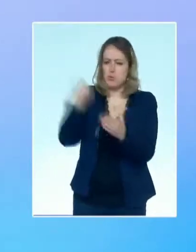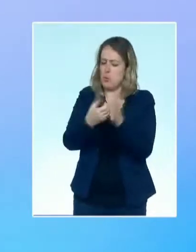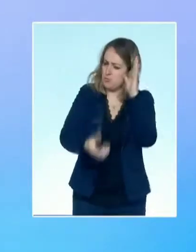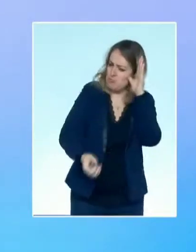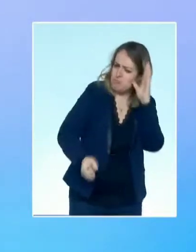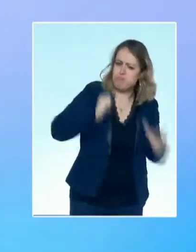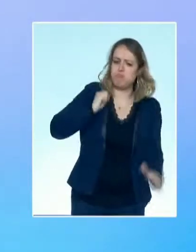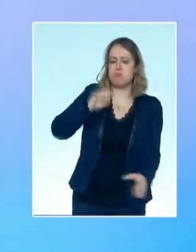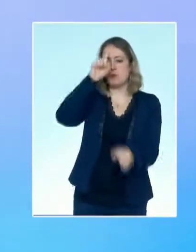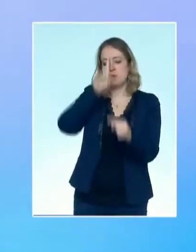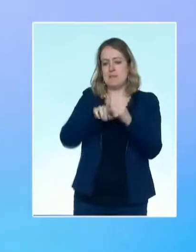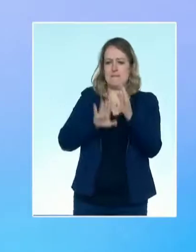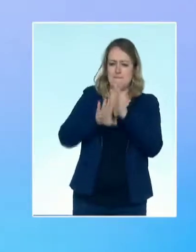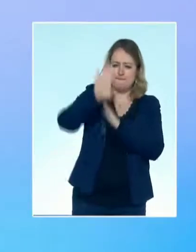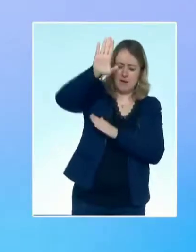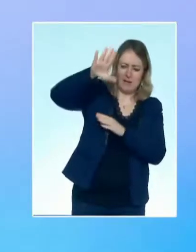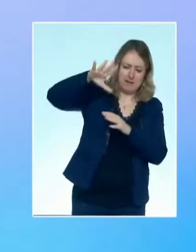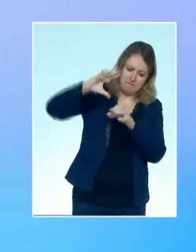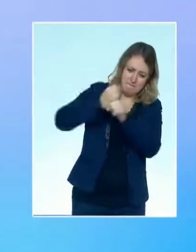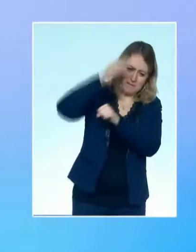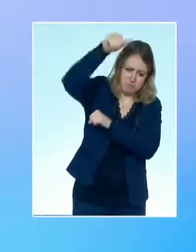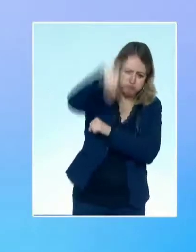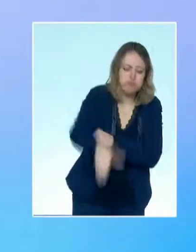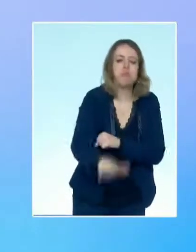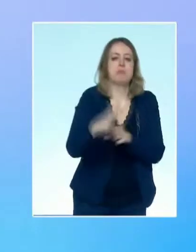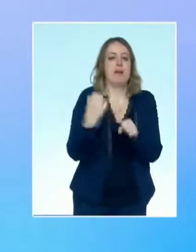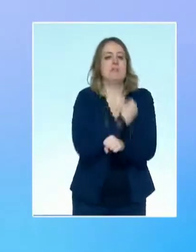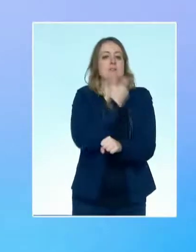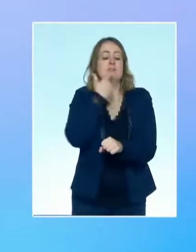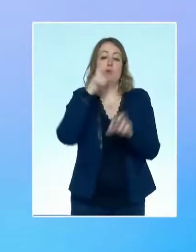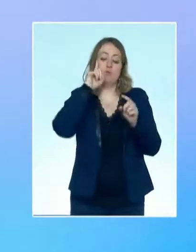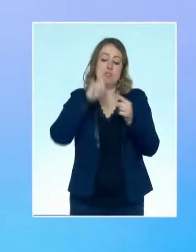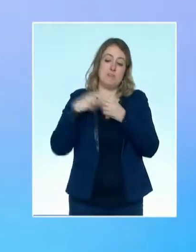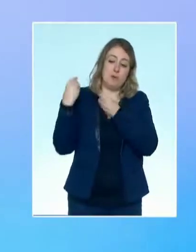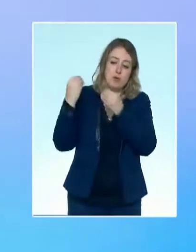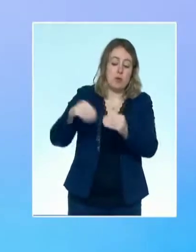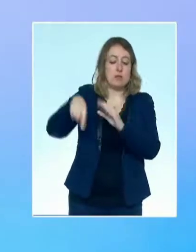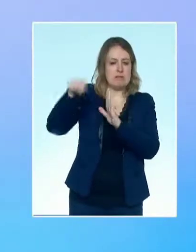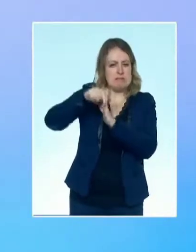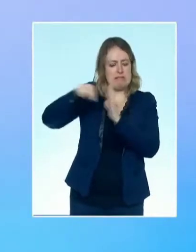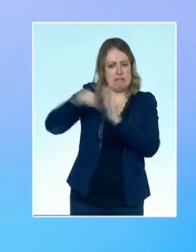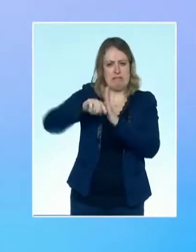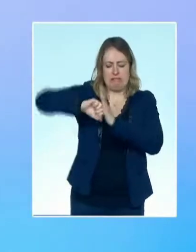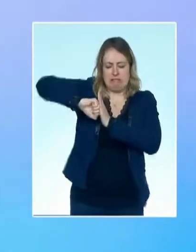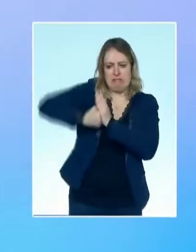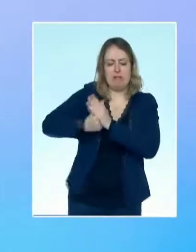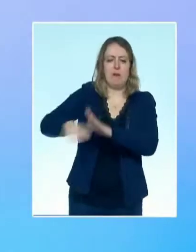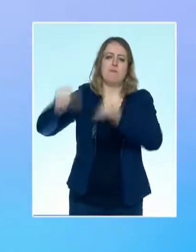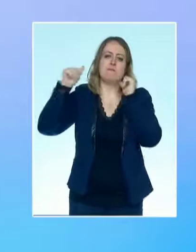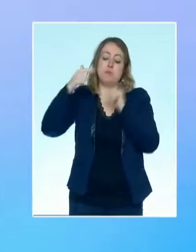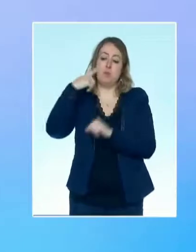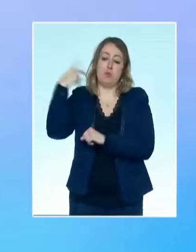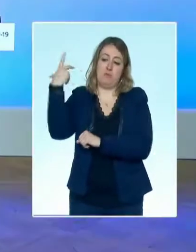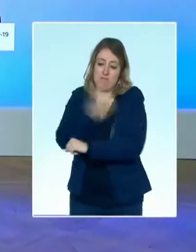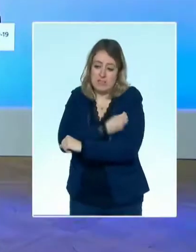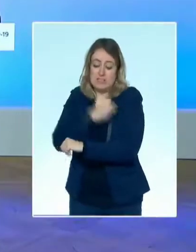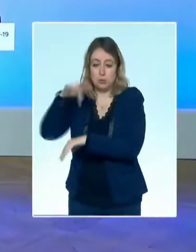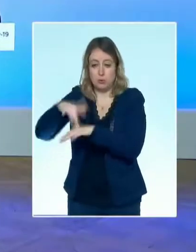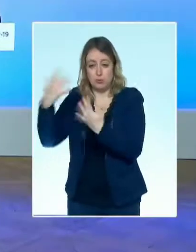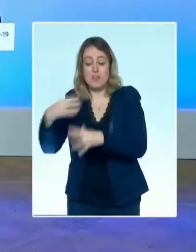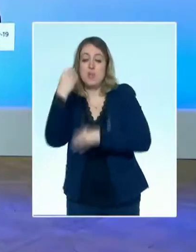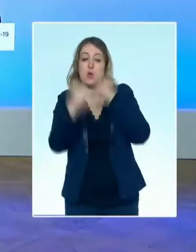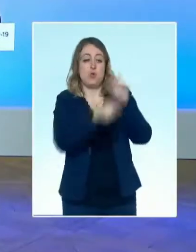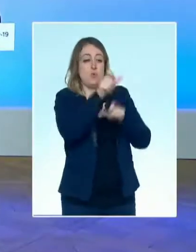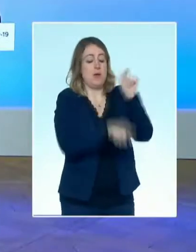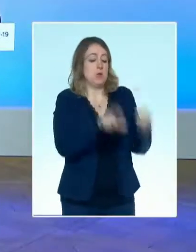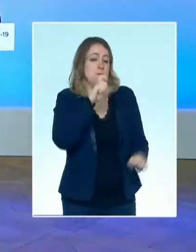passer cette vague épidémique sans avoir besoin de faire peser des contraintes sur l'ensemble des Français, qu'ils soient vaccinés ou non vaccinés. Monsieur Marot, oui.